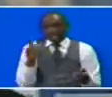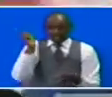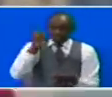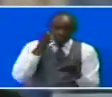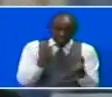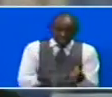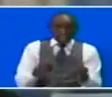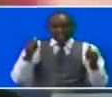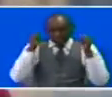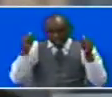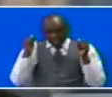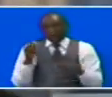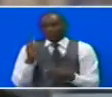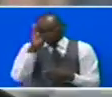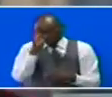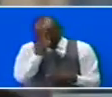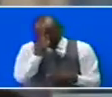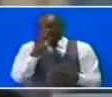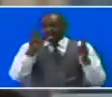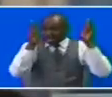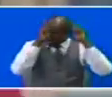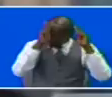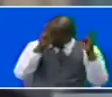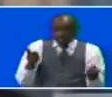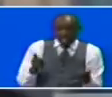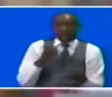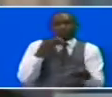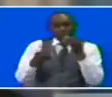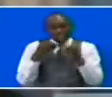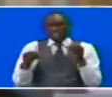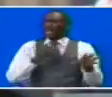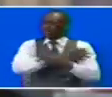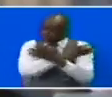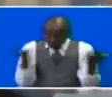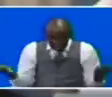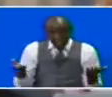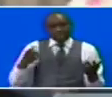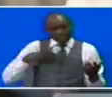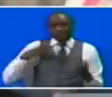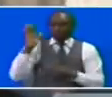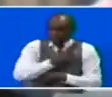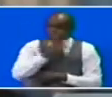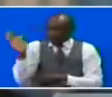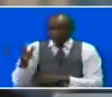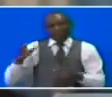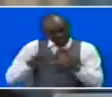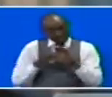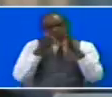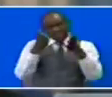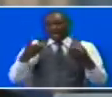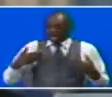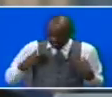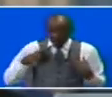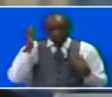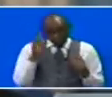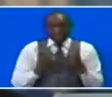Nairobi, Nyamira, Bungoma, Kakamega, Busia, na kila mahali, there are Wiper candidates who ambao watapeperusha bendera